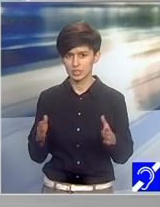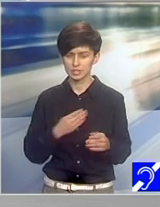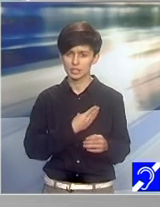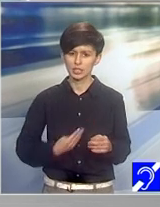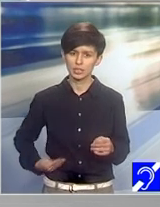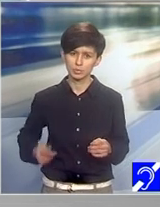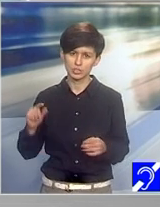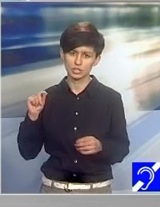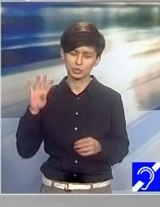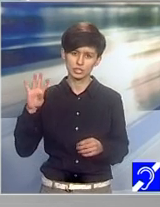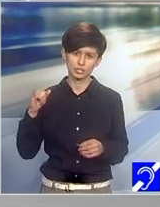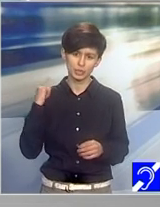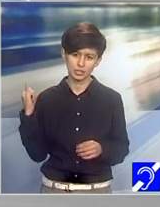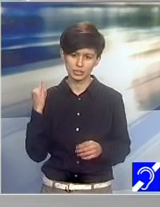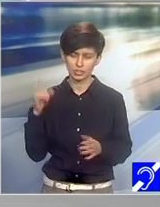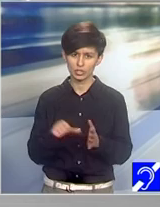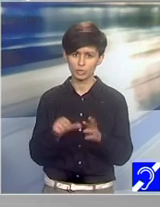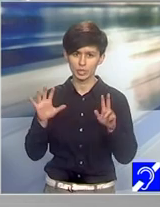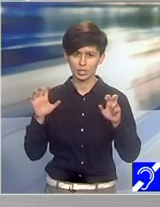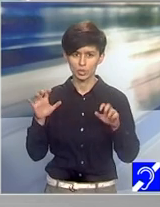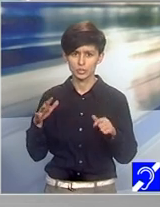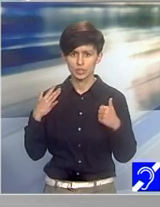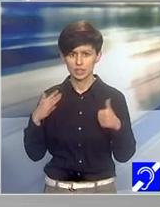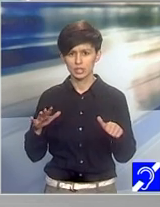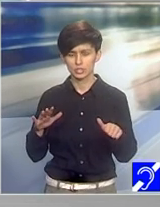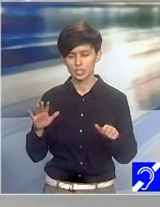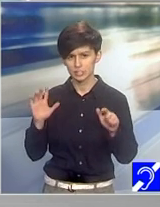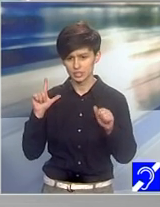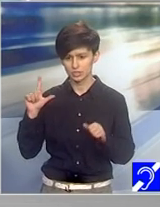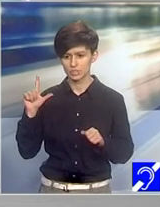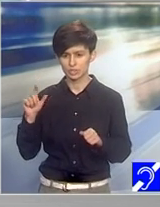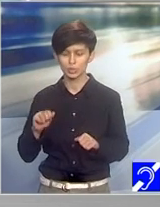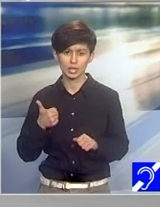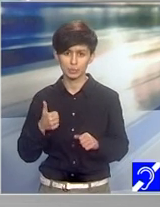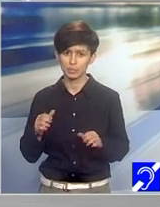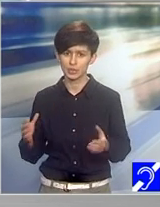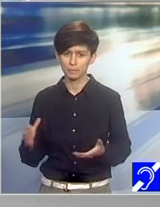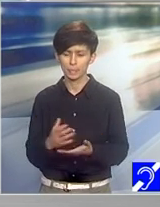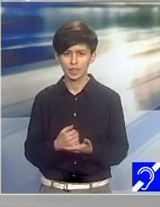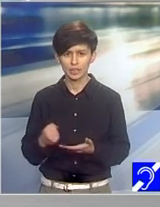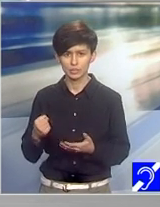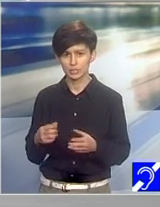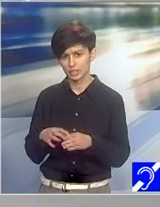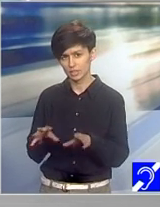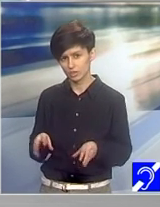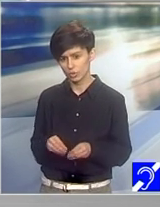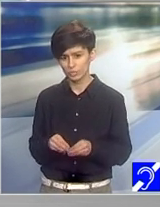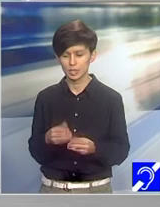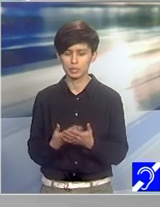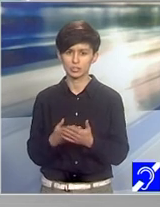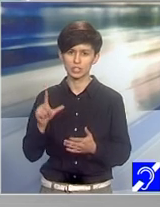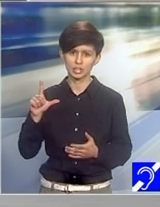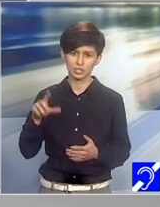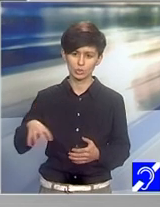București la 24 ianuarie 1862 a primei adunări comune pentru cele două principate, că până atunci